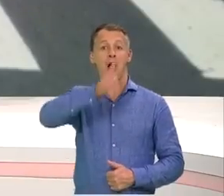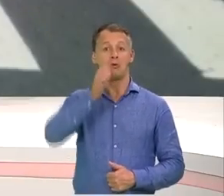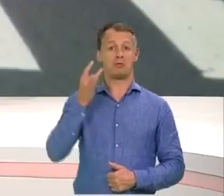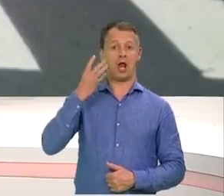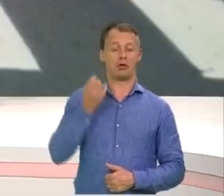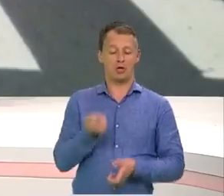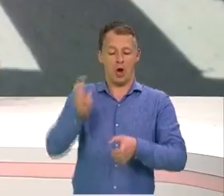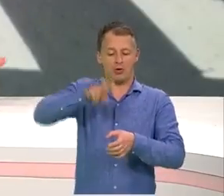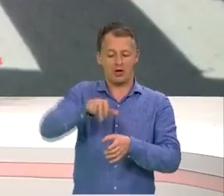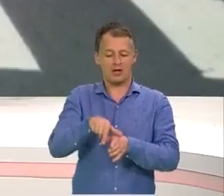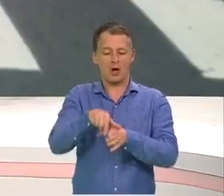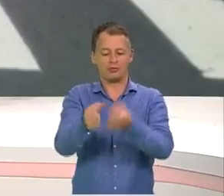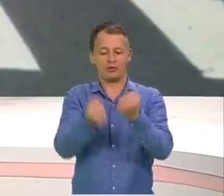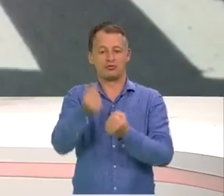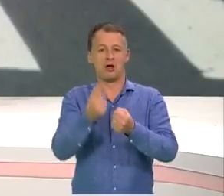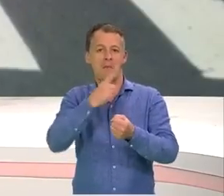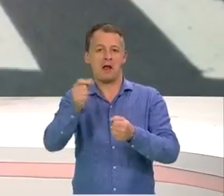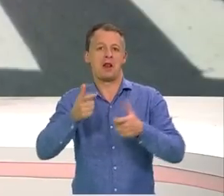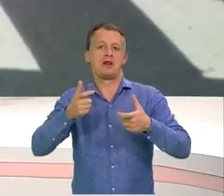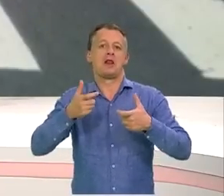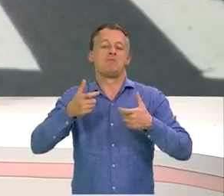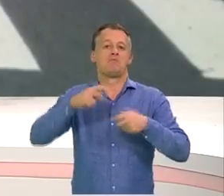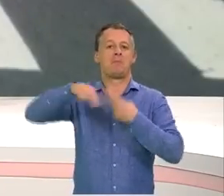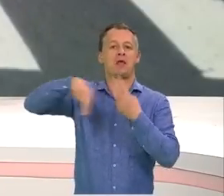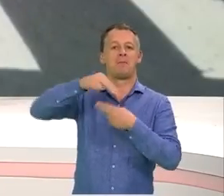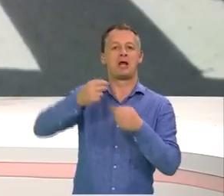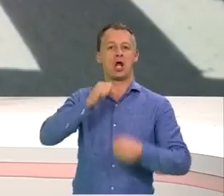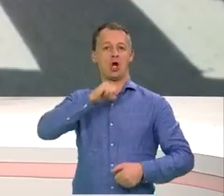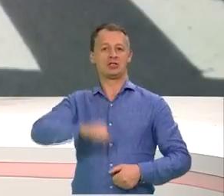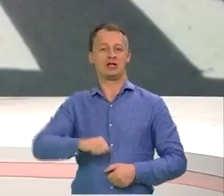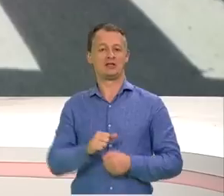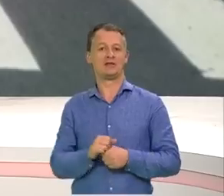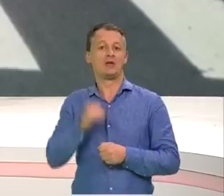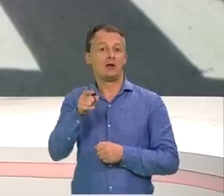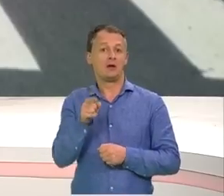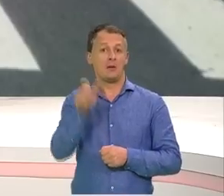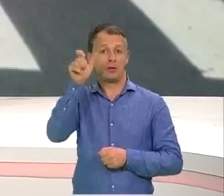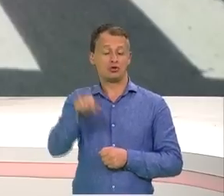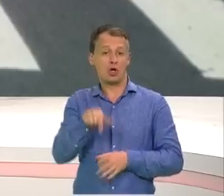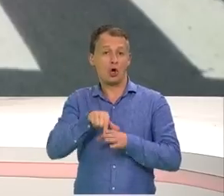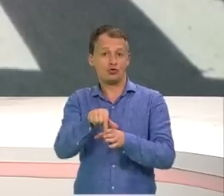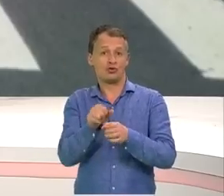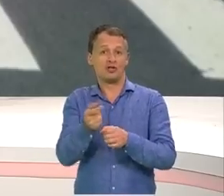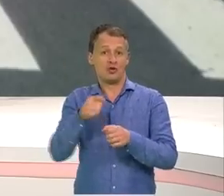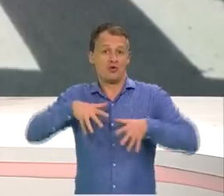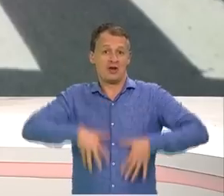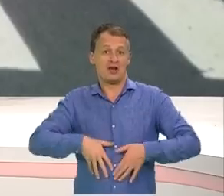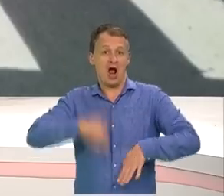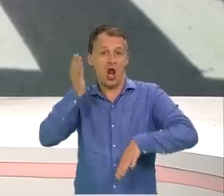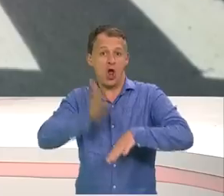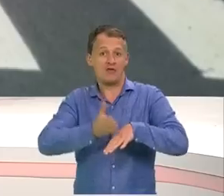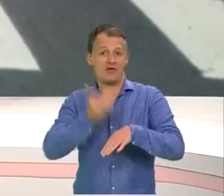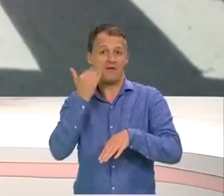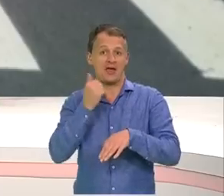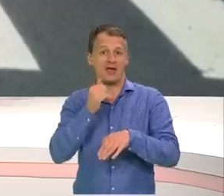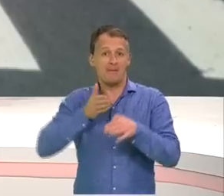A băut, s-a urcat la volan și a plecat la plimbare prin Constanța. Din nefericire, aflat sub influența alcoolului, un șofer ucrainean a acroșat o femeie pe